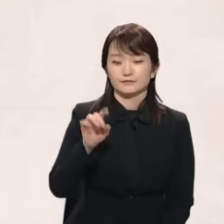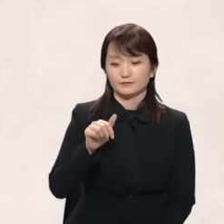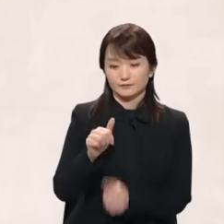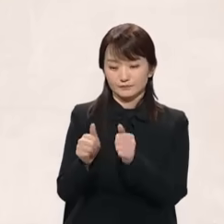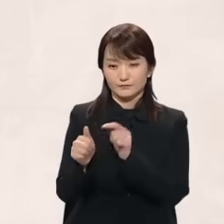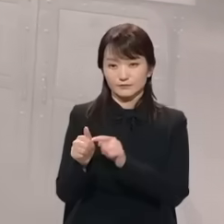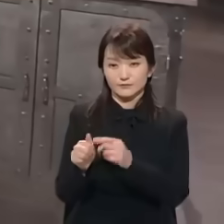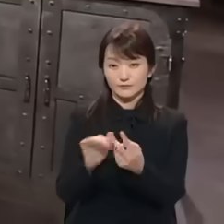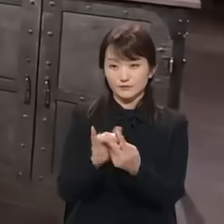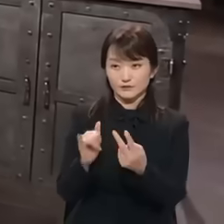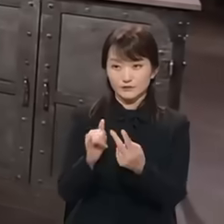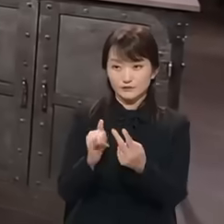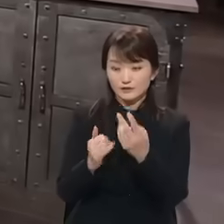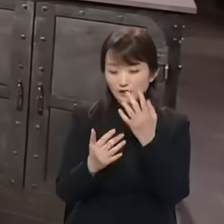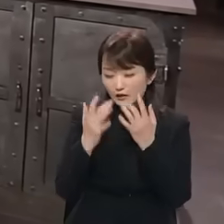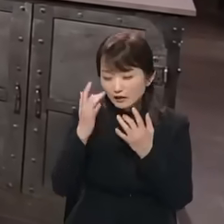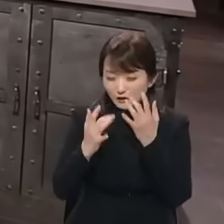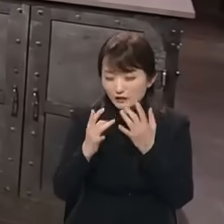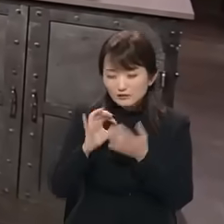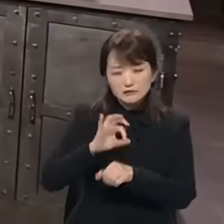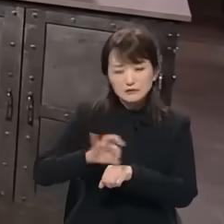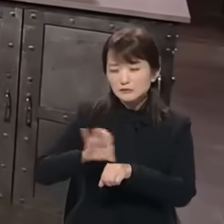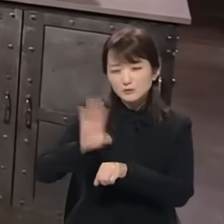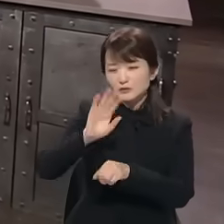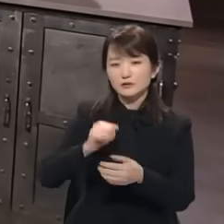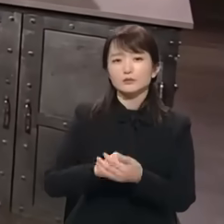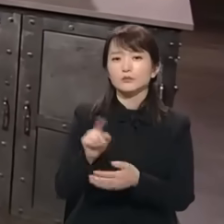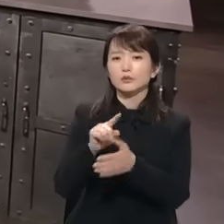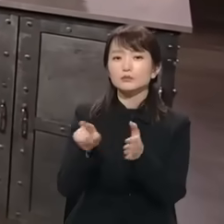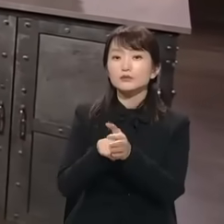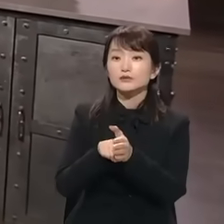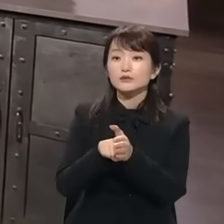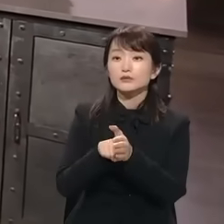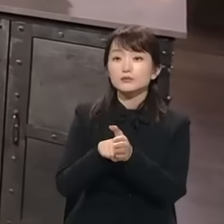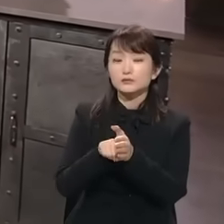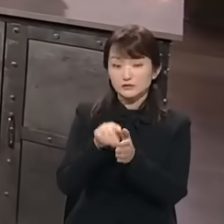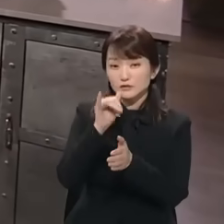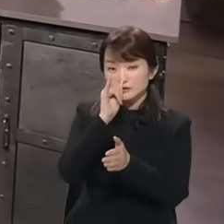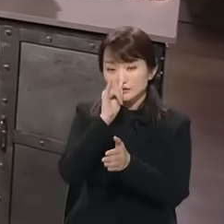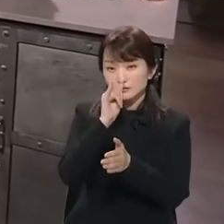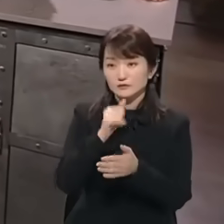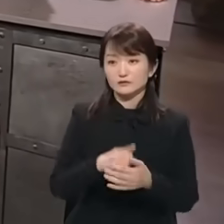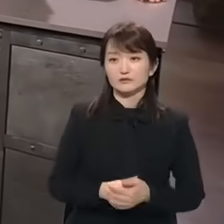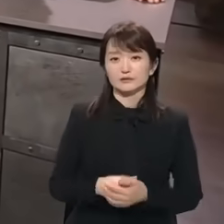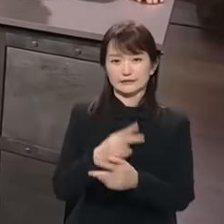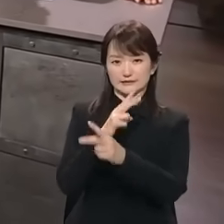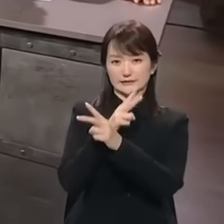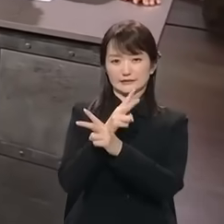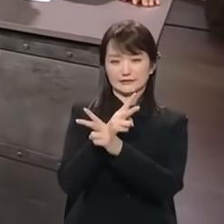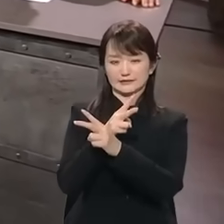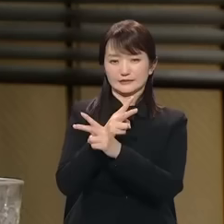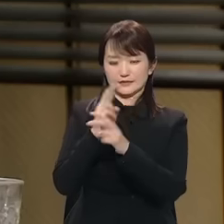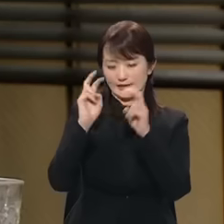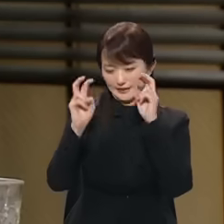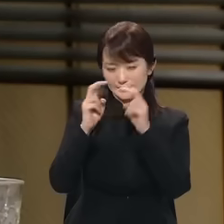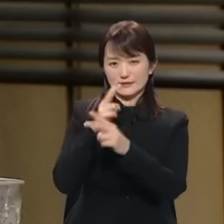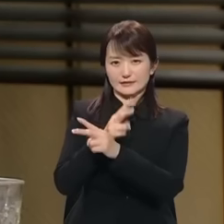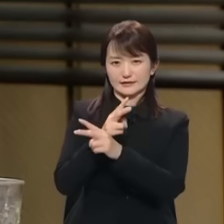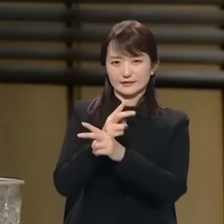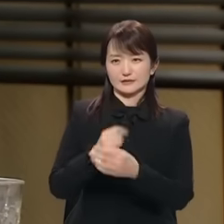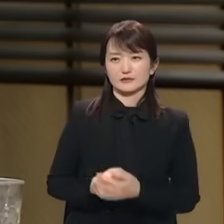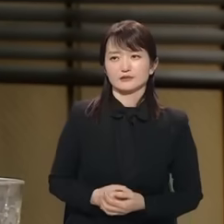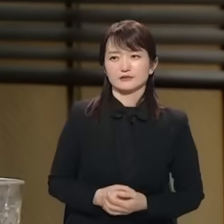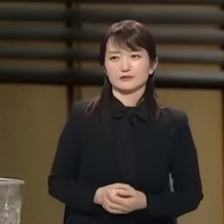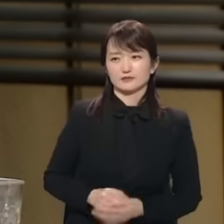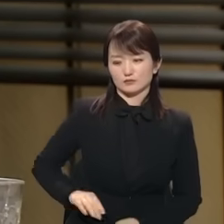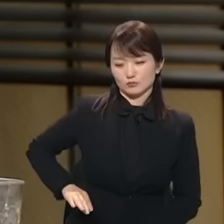얘네들이 그렇게 허술하지 않았어요 뭔가 믿을만한 뭔가 세팅은 해 놨어 사이트 어 회사 사이트 델에